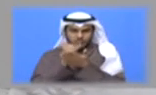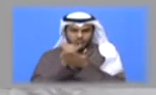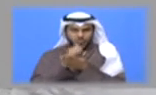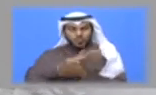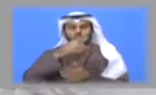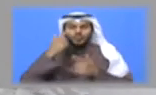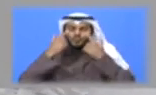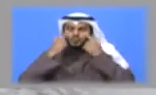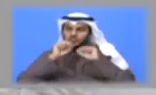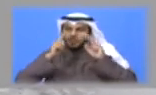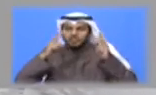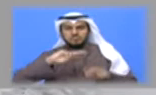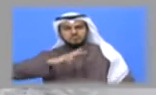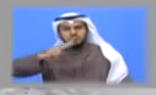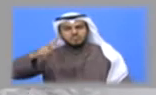العديد من الجهات